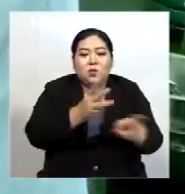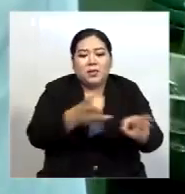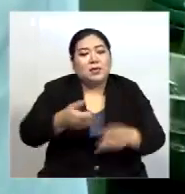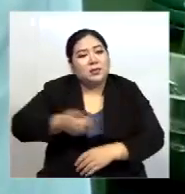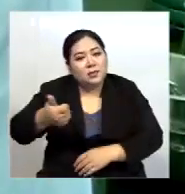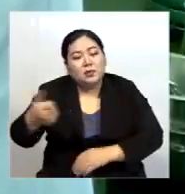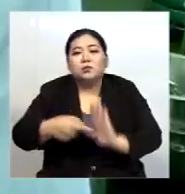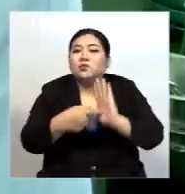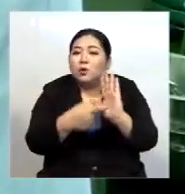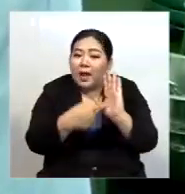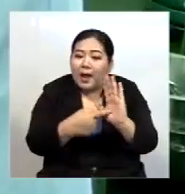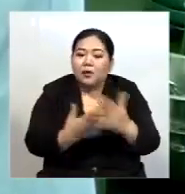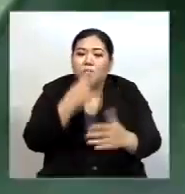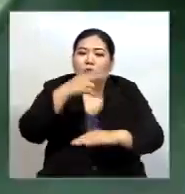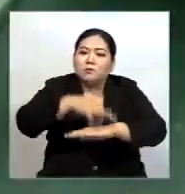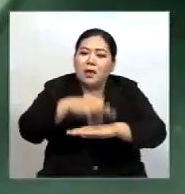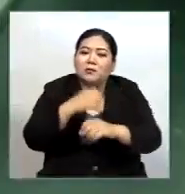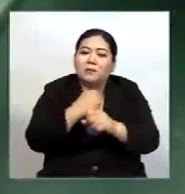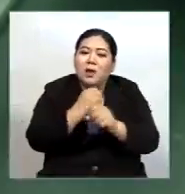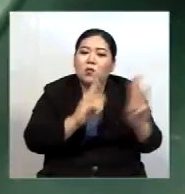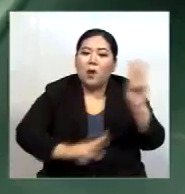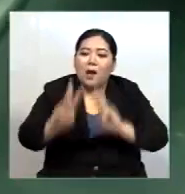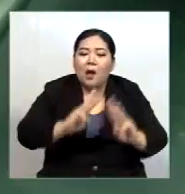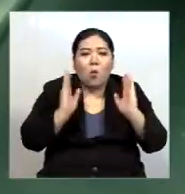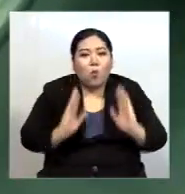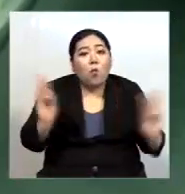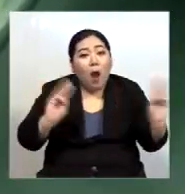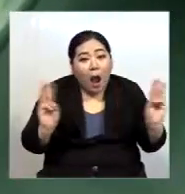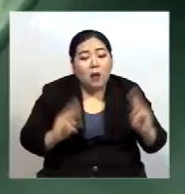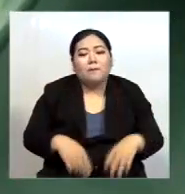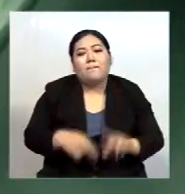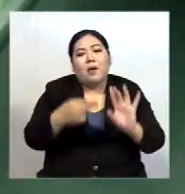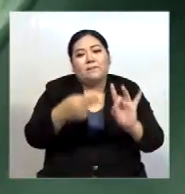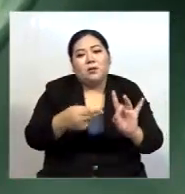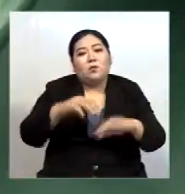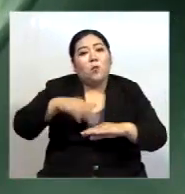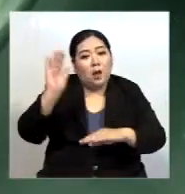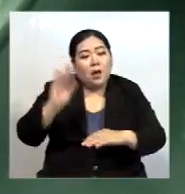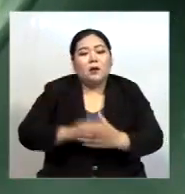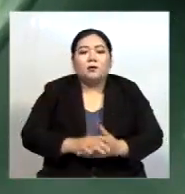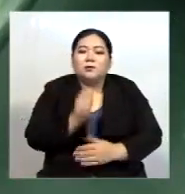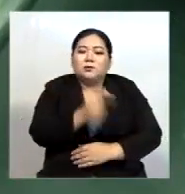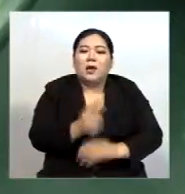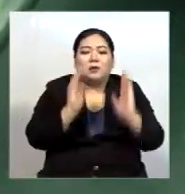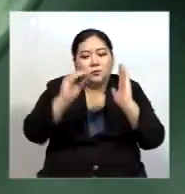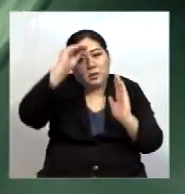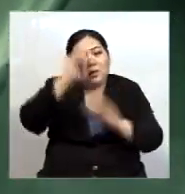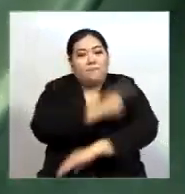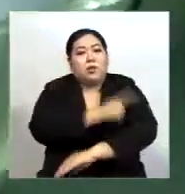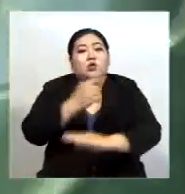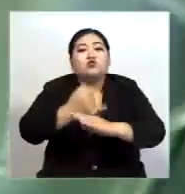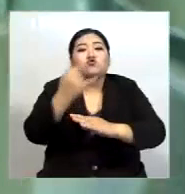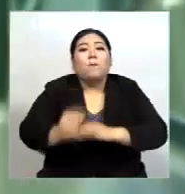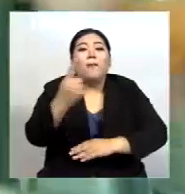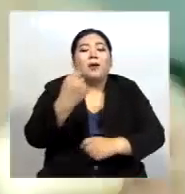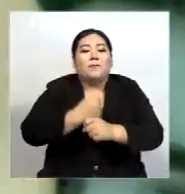การอื่นๆนะคะไม่ว่าจะเป็นการดูตำแหน่งงานว่างที่มีอยู่ 81,562 อัตราจ้างบัณฑิตจบใหม่มาเป็น